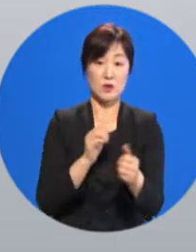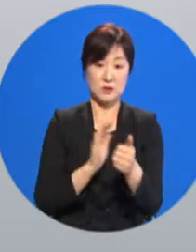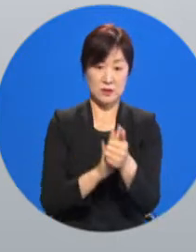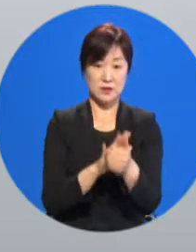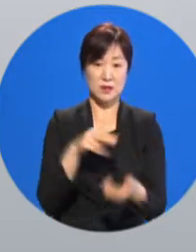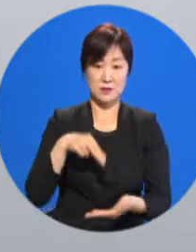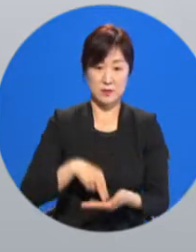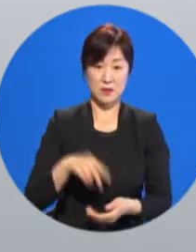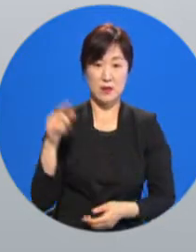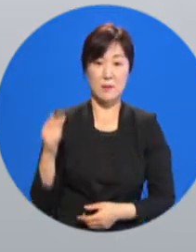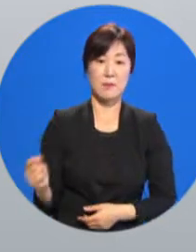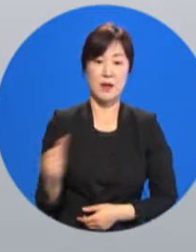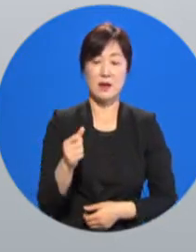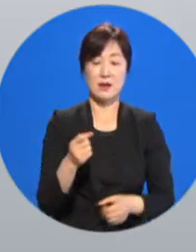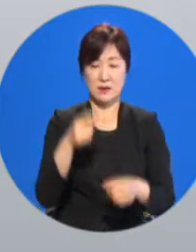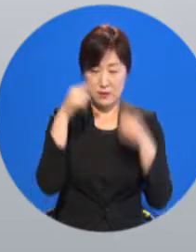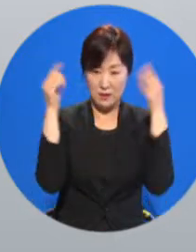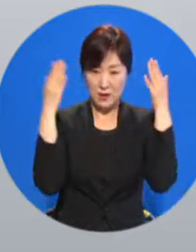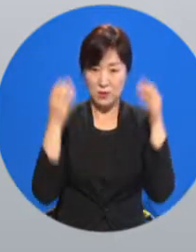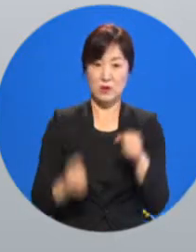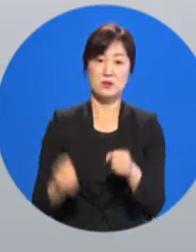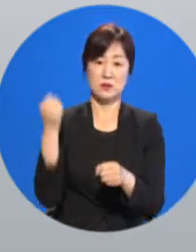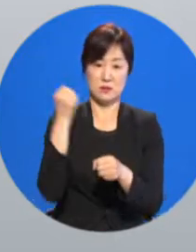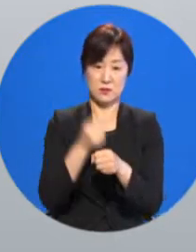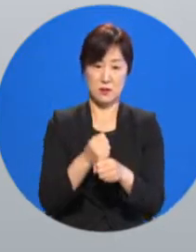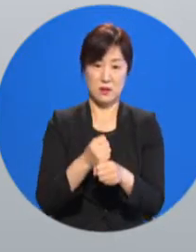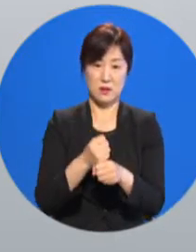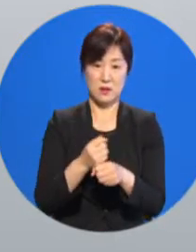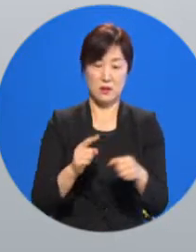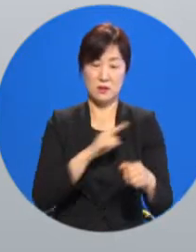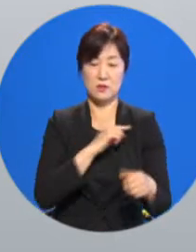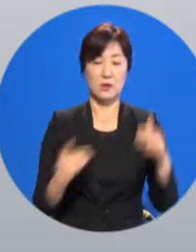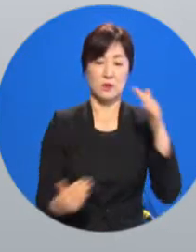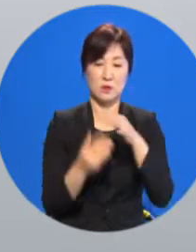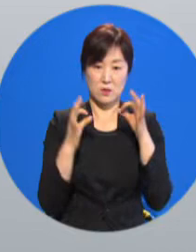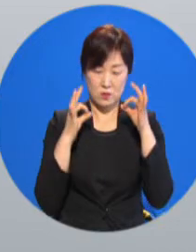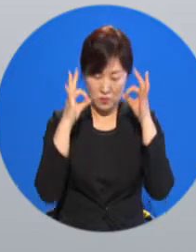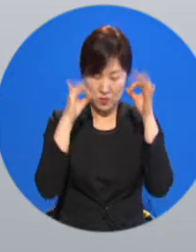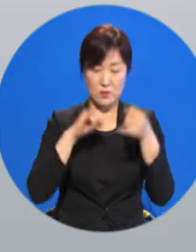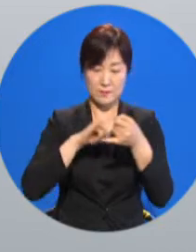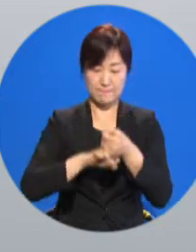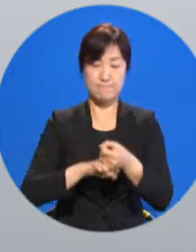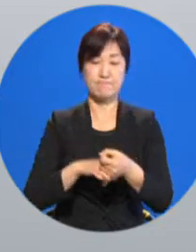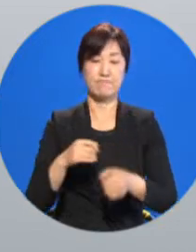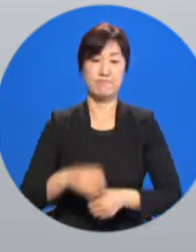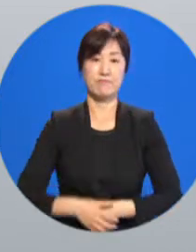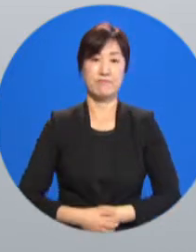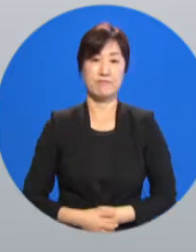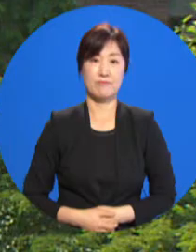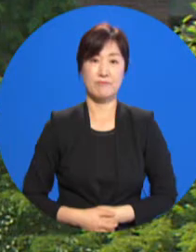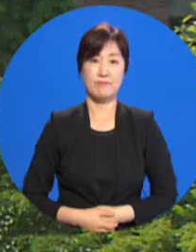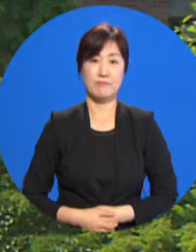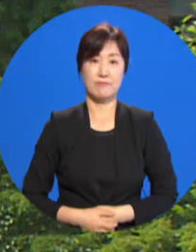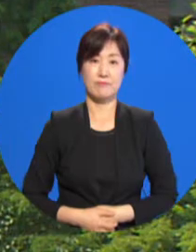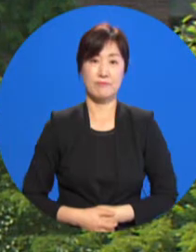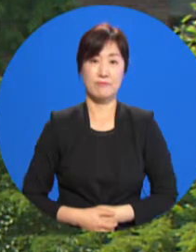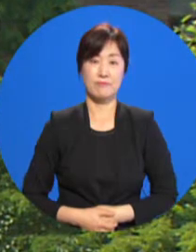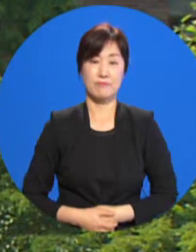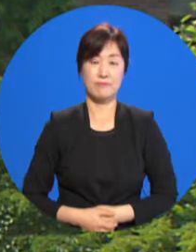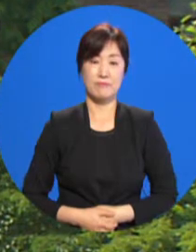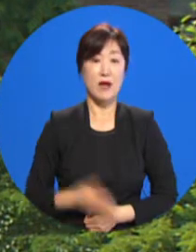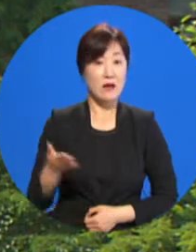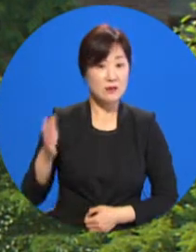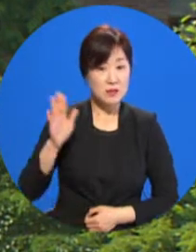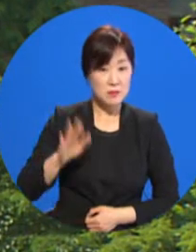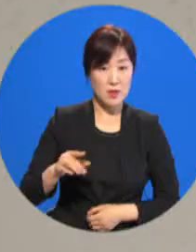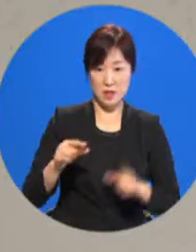지지하는 입장입니다. 하루빨리 대학을 정상화시킬 수 있도록 최선의 노력을 다하겠습니다. 하지만 또